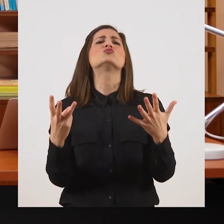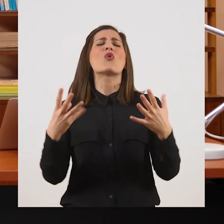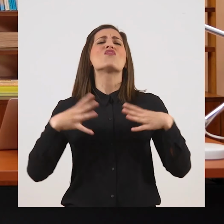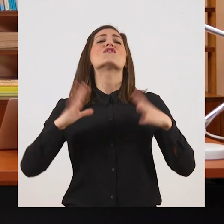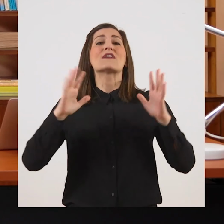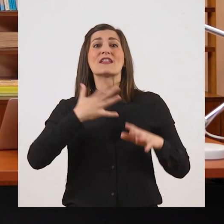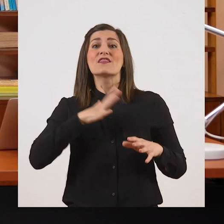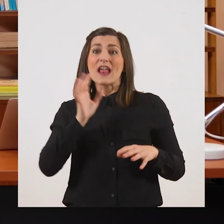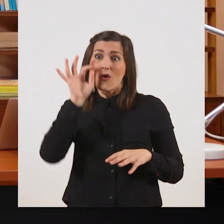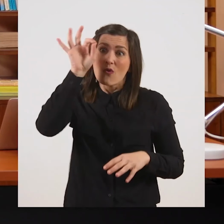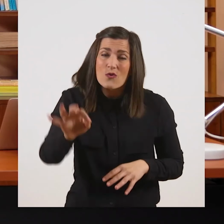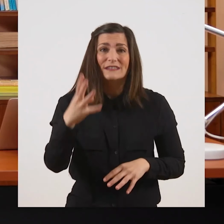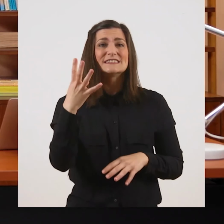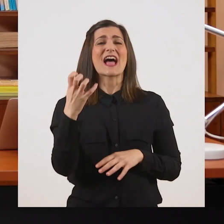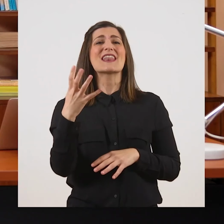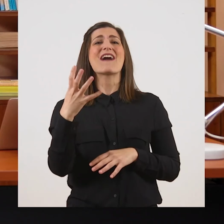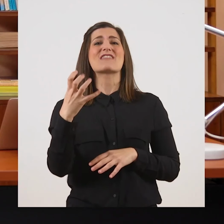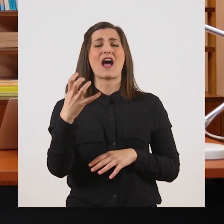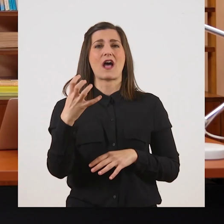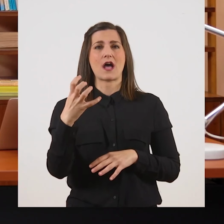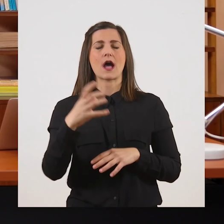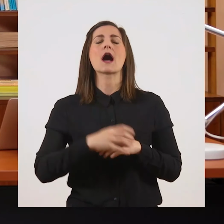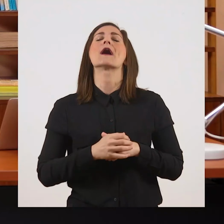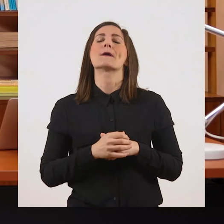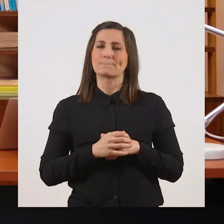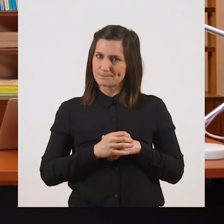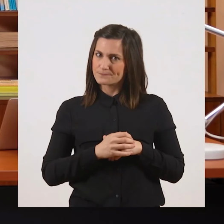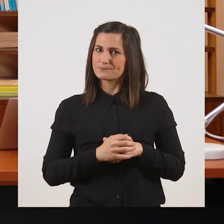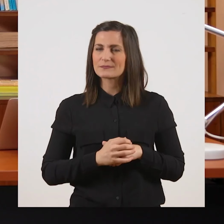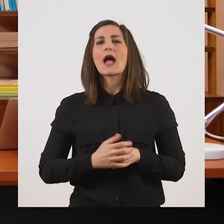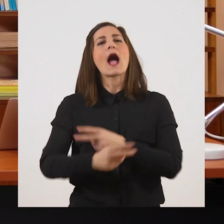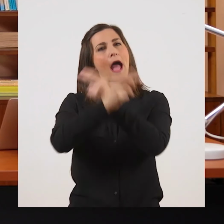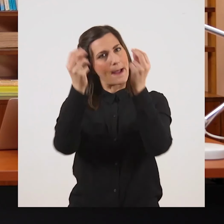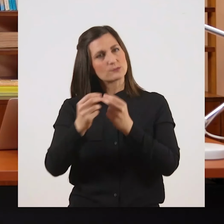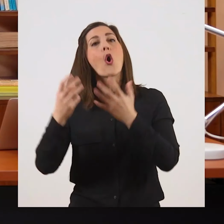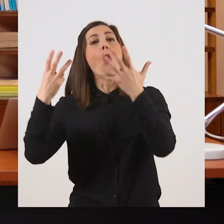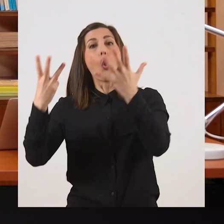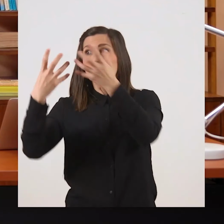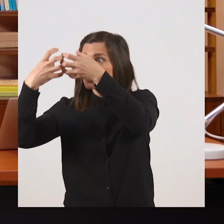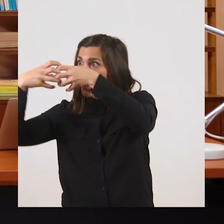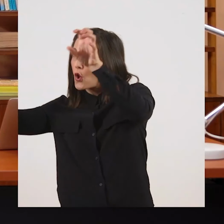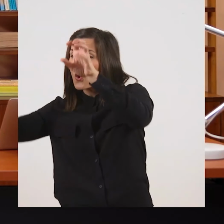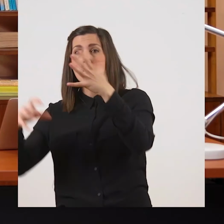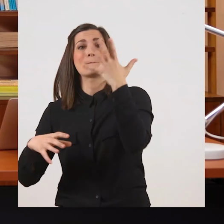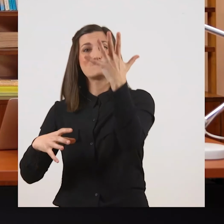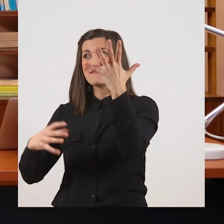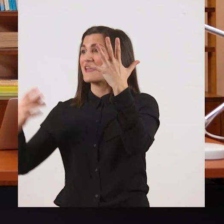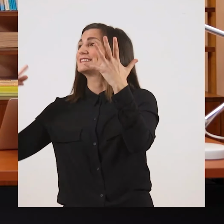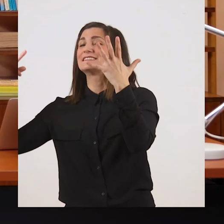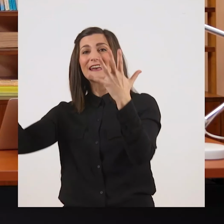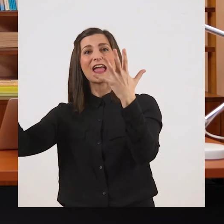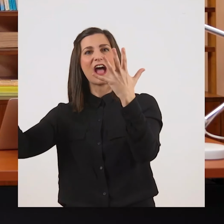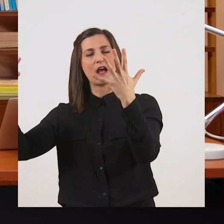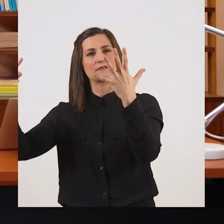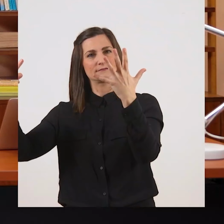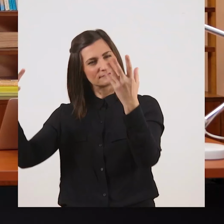βολεύει καθόλου. Εγώ θέλω να πατήσω στο 40. Άρα επιλέγω αυτό εδώ το ζευγαράκι, το 5 και 3, γιατί αυτό με